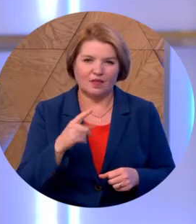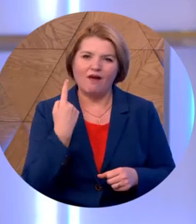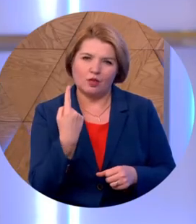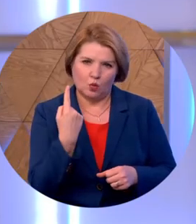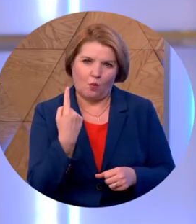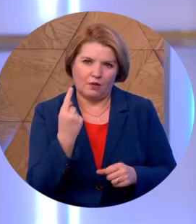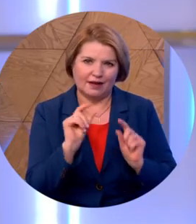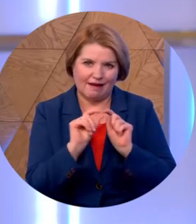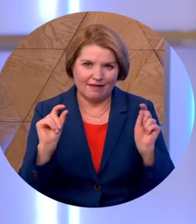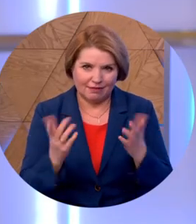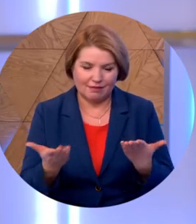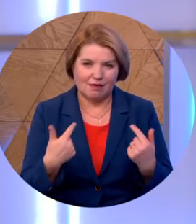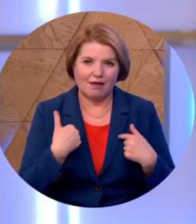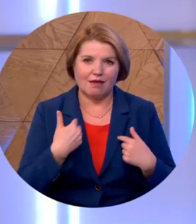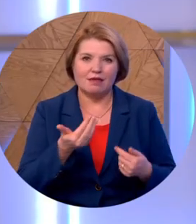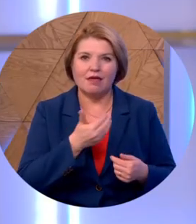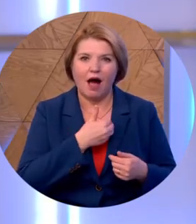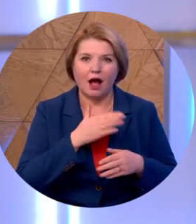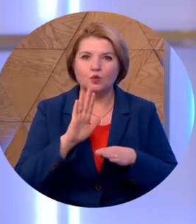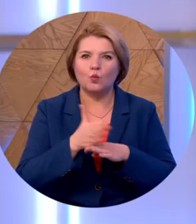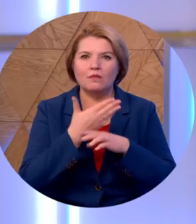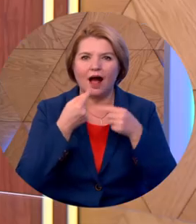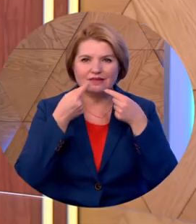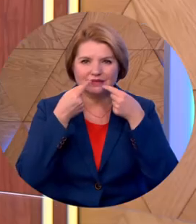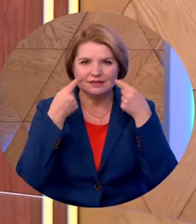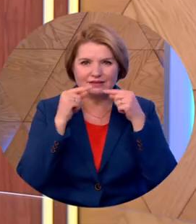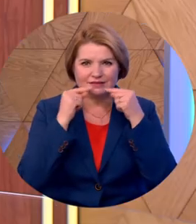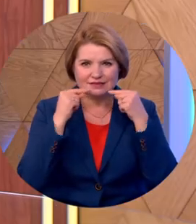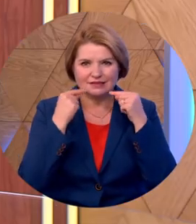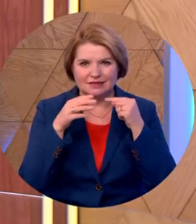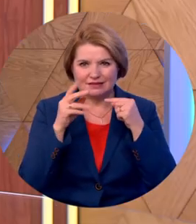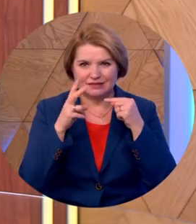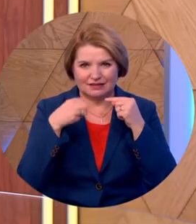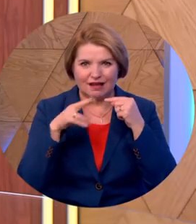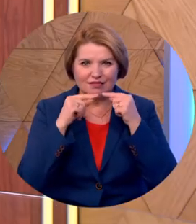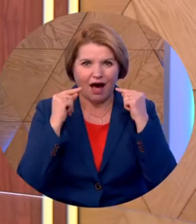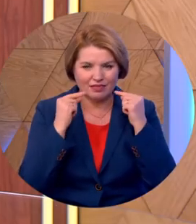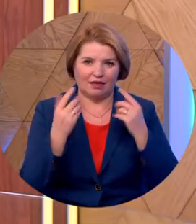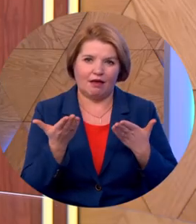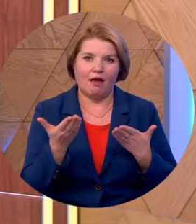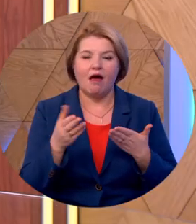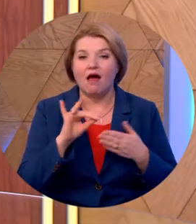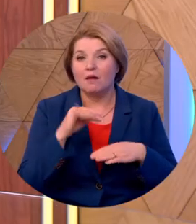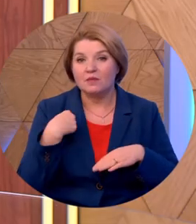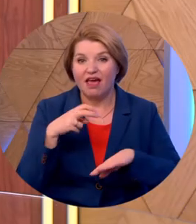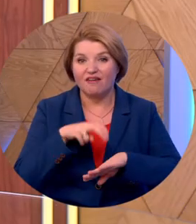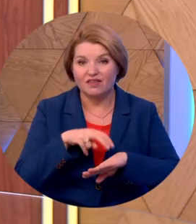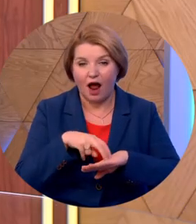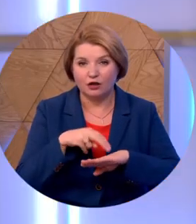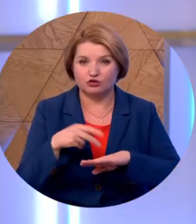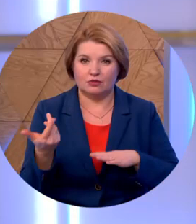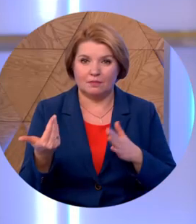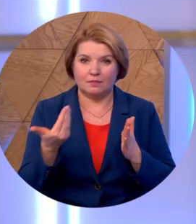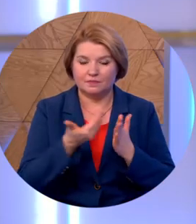аа Я хотела убрать на сугубый складки и складки на лбу Мне врач порекомендовала помимо